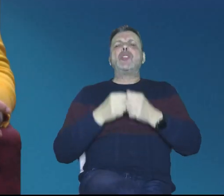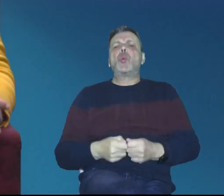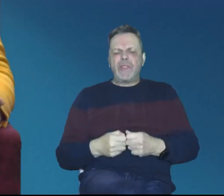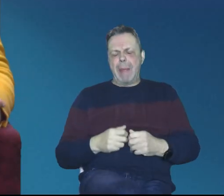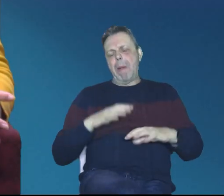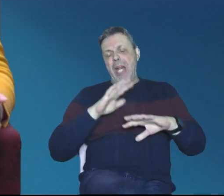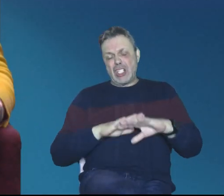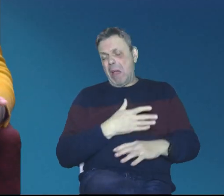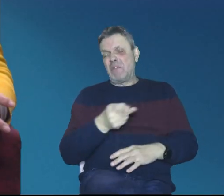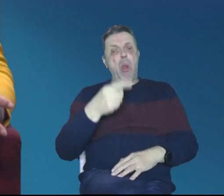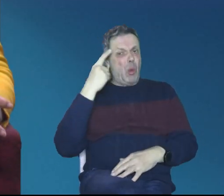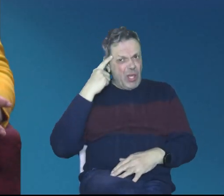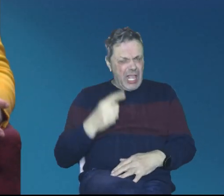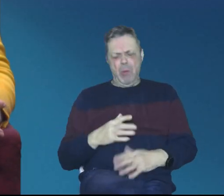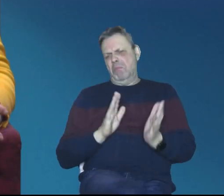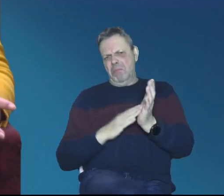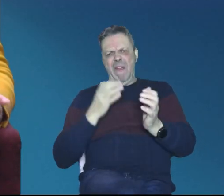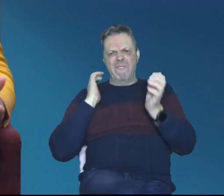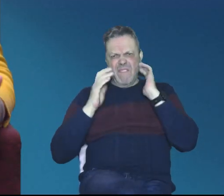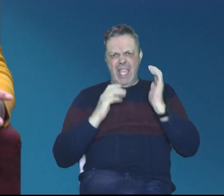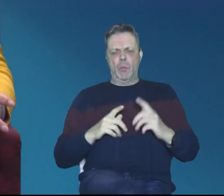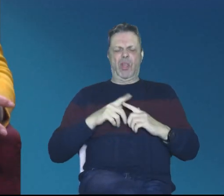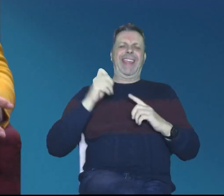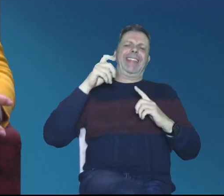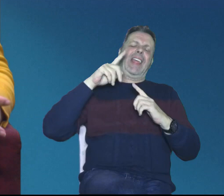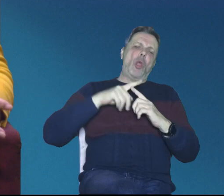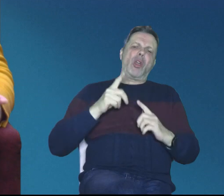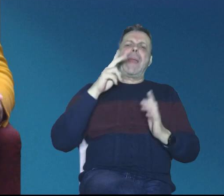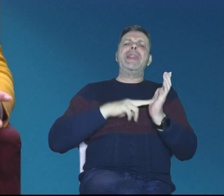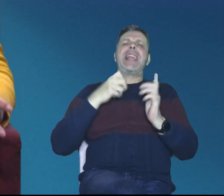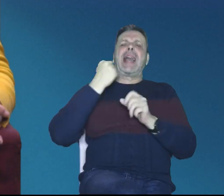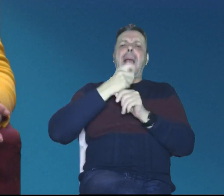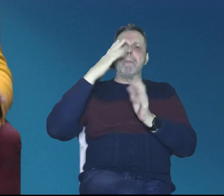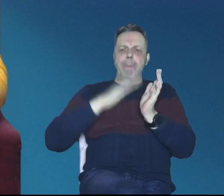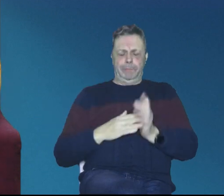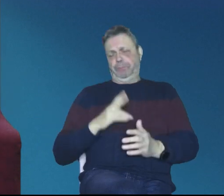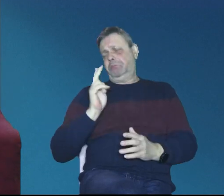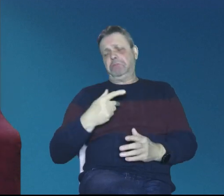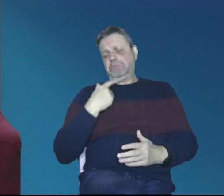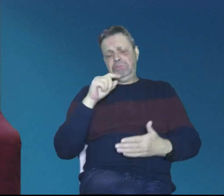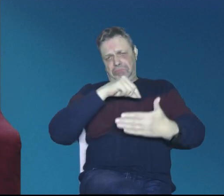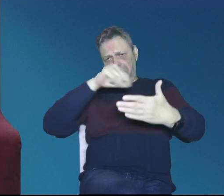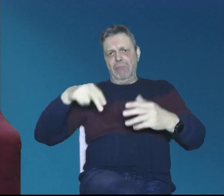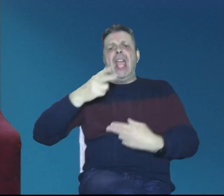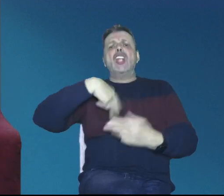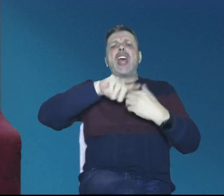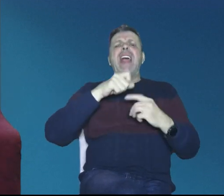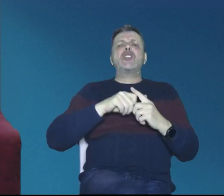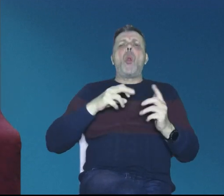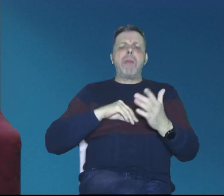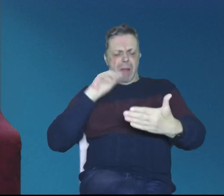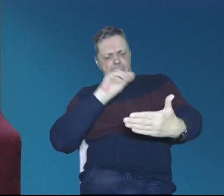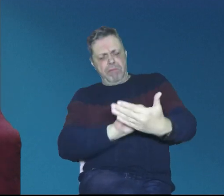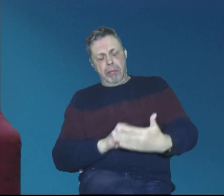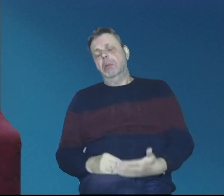društvenim mrežama, pa svi koji se služe društvenim mrežama tipa Facebook, TikTok ili Instagram mogu vrlo lako ukucati Šetnja